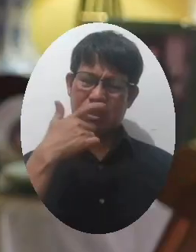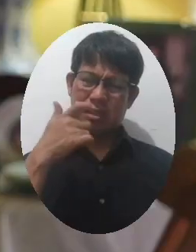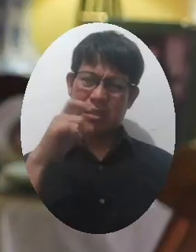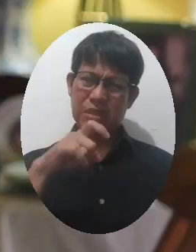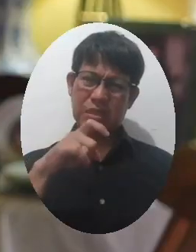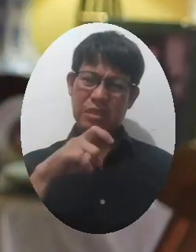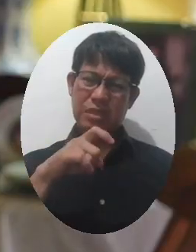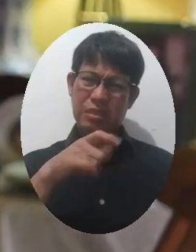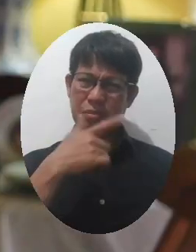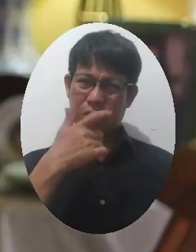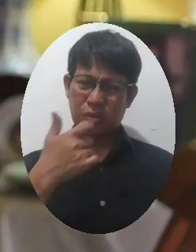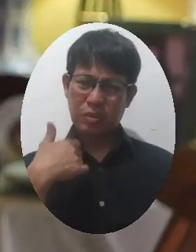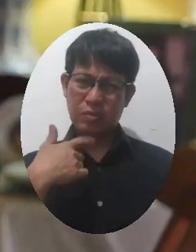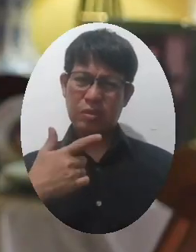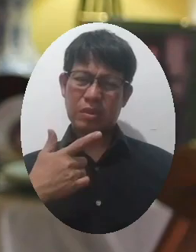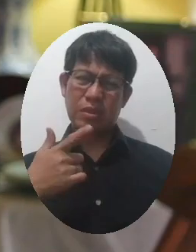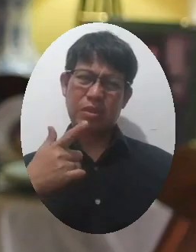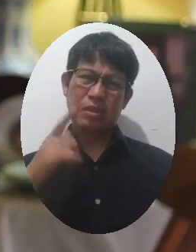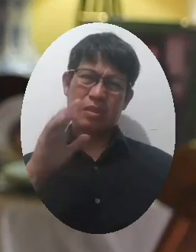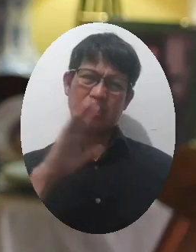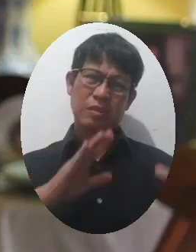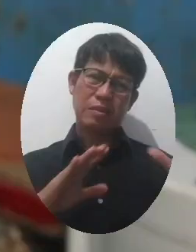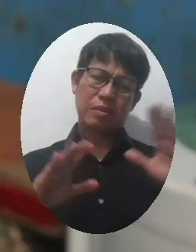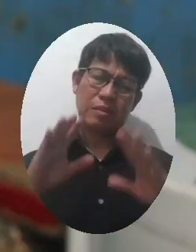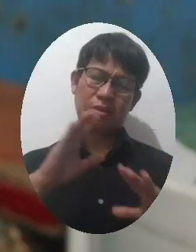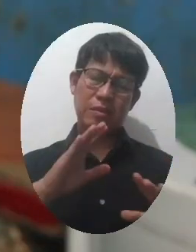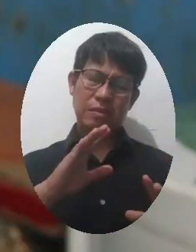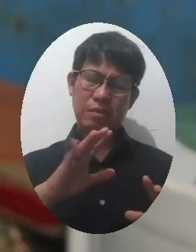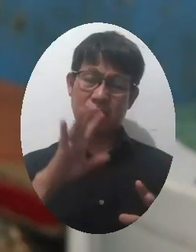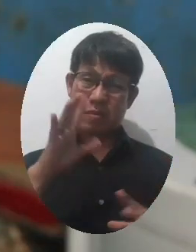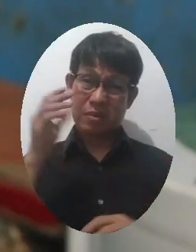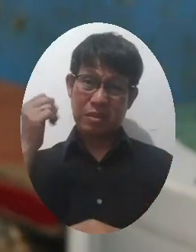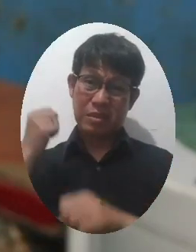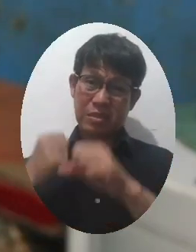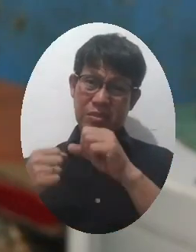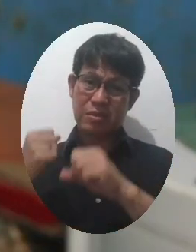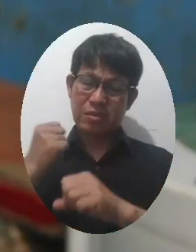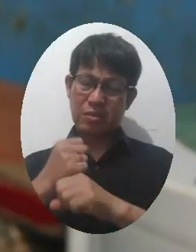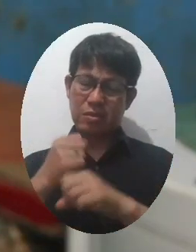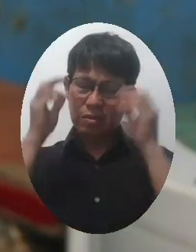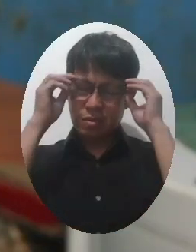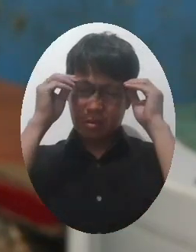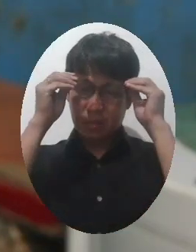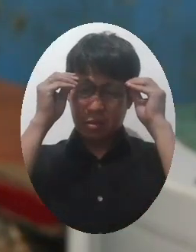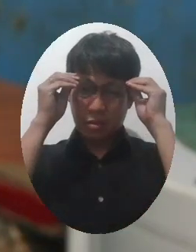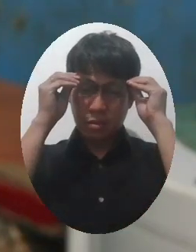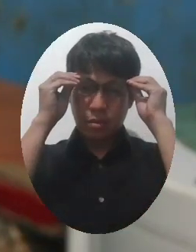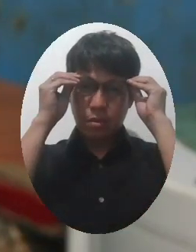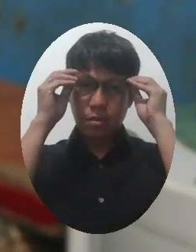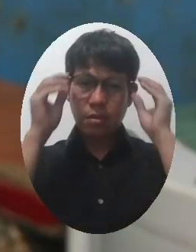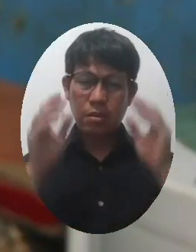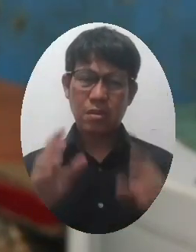sa isang hindi inaasahang pagkakataon. 5 years ago,